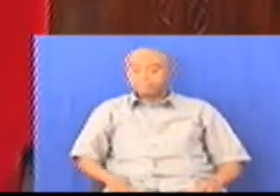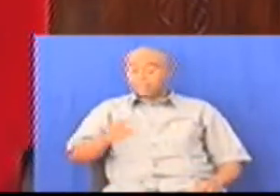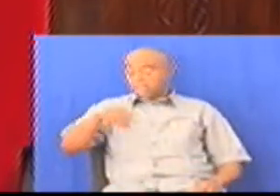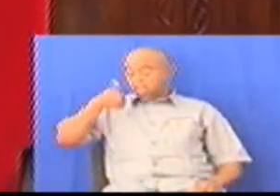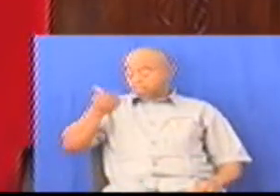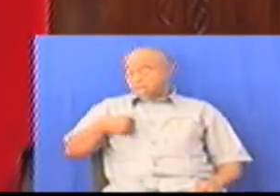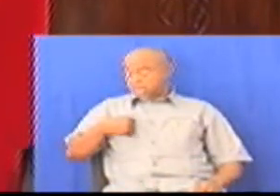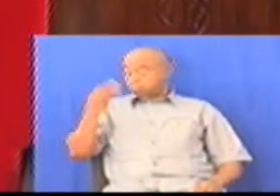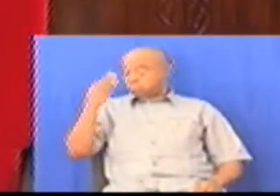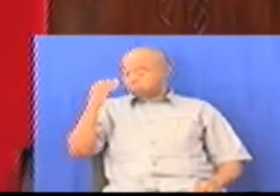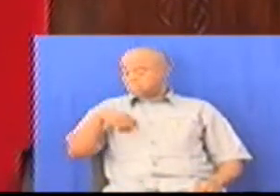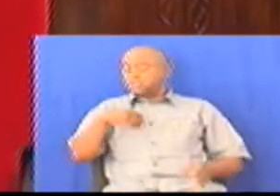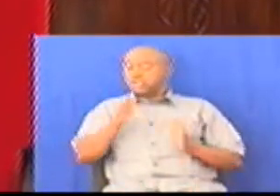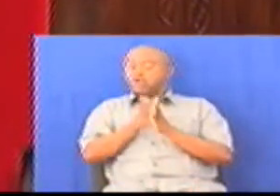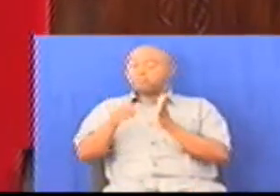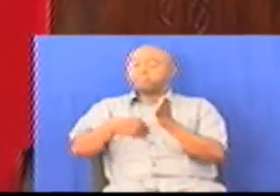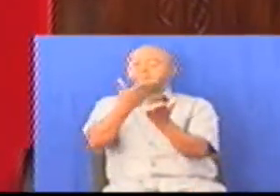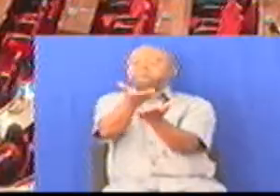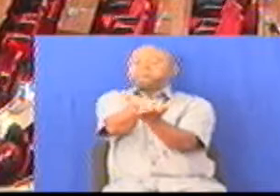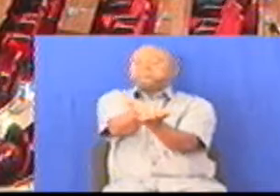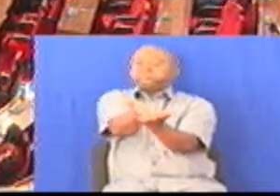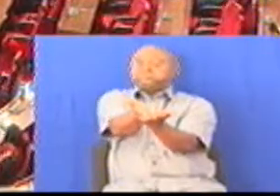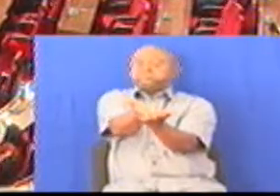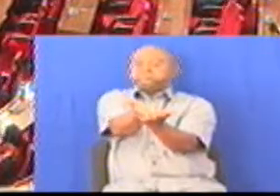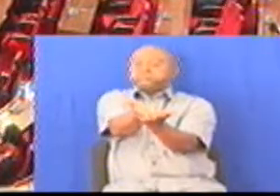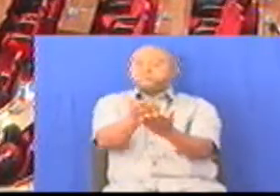Spika, naomba kuwasilisha.